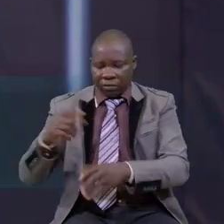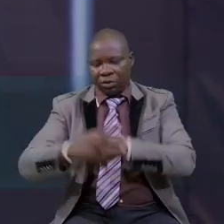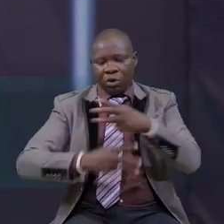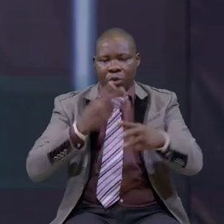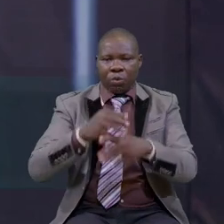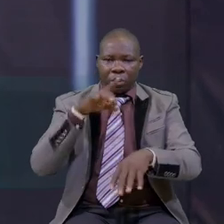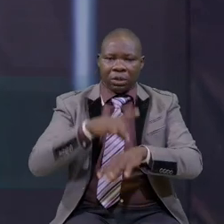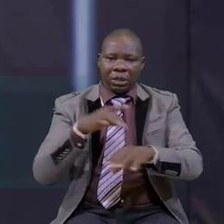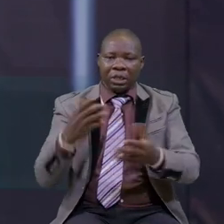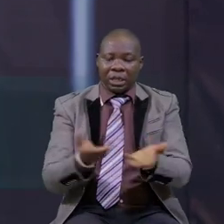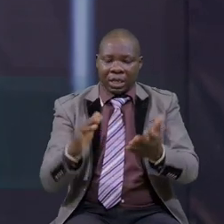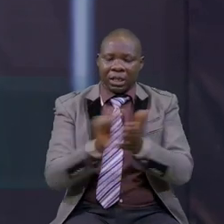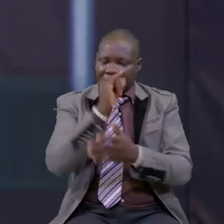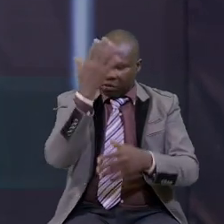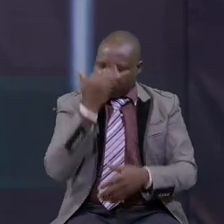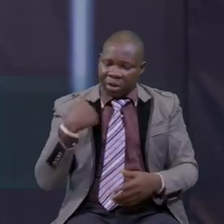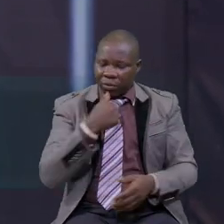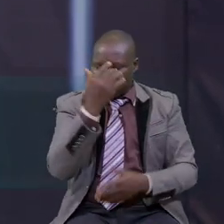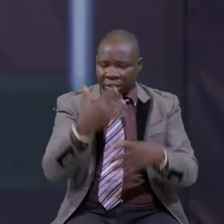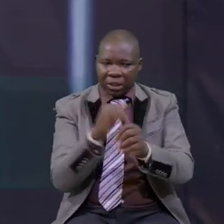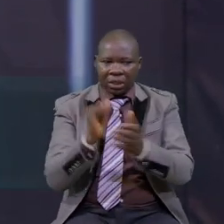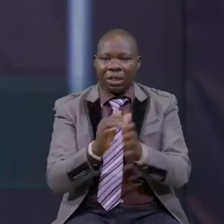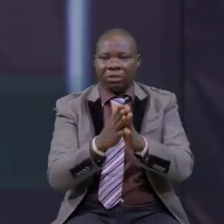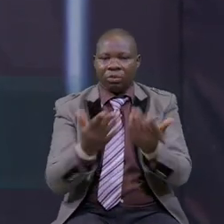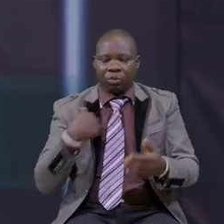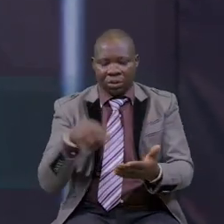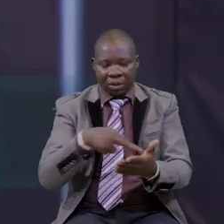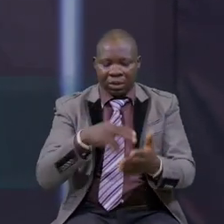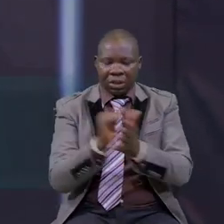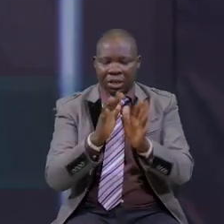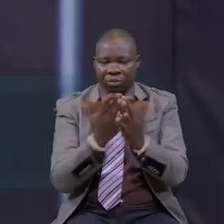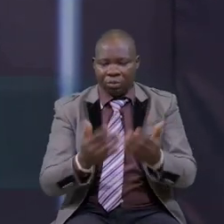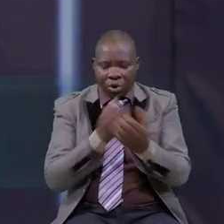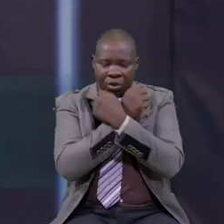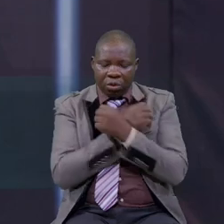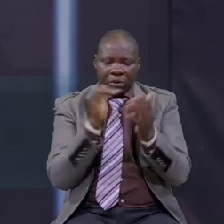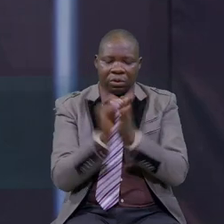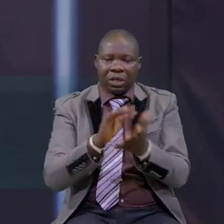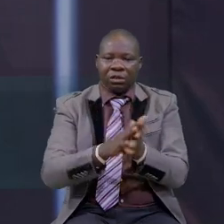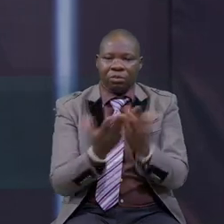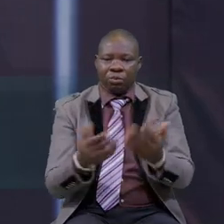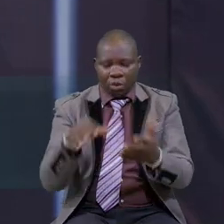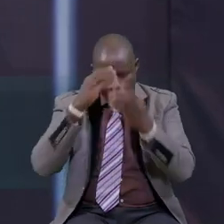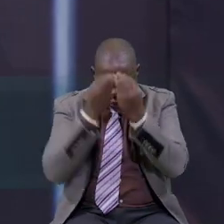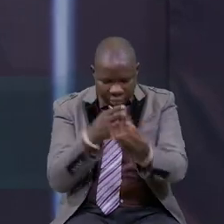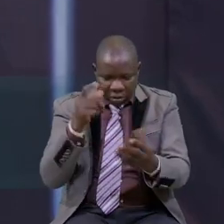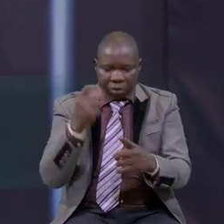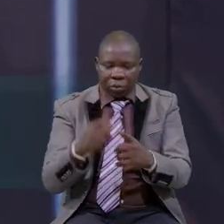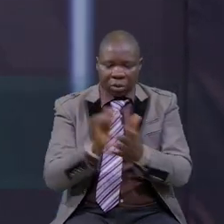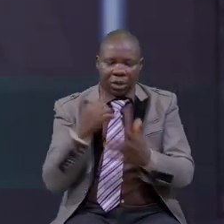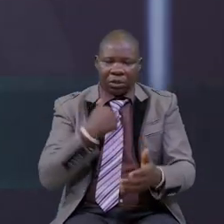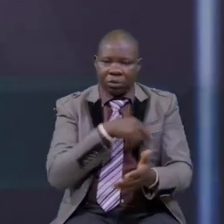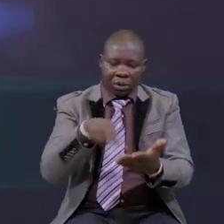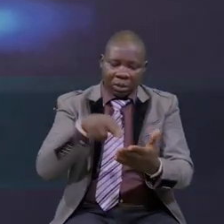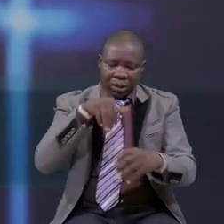pourquoi nous prenons ce livre, nous lisons ce livre, nous aimons ce livre, nous obéissons aux paroles que nous lisons dans